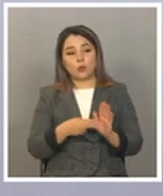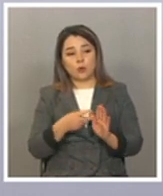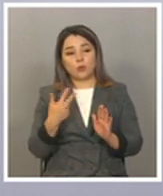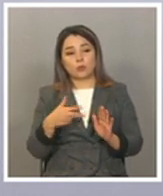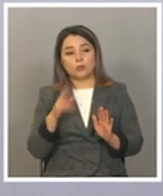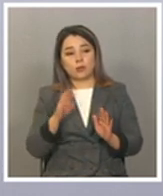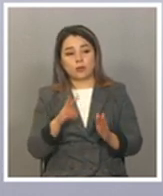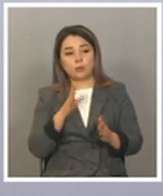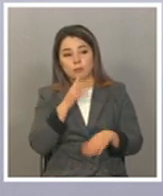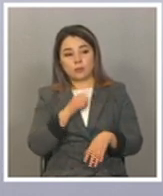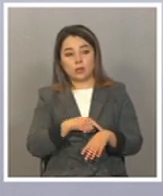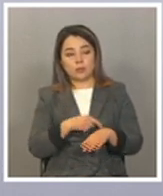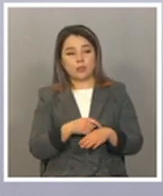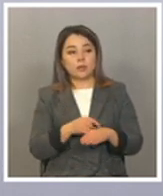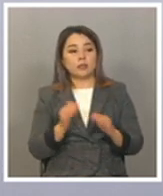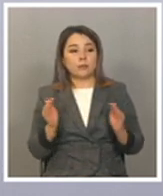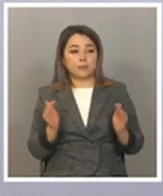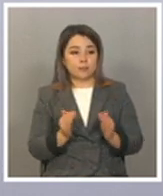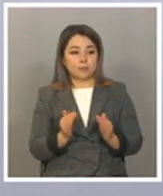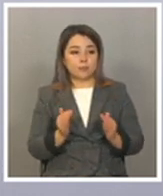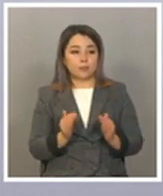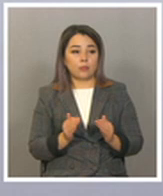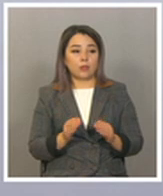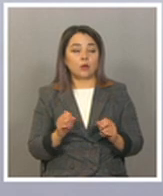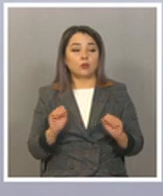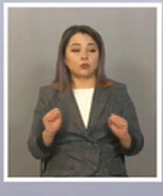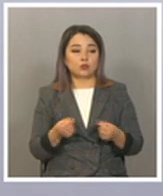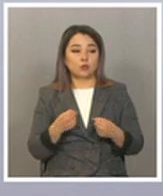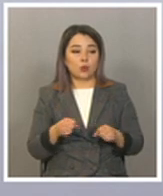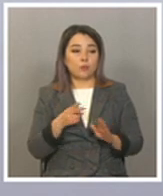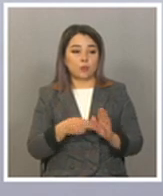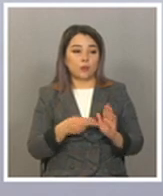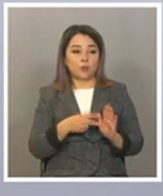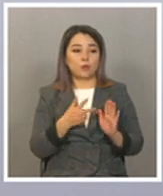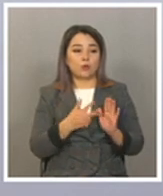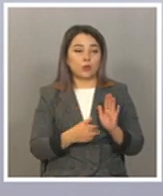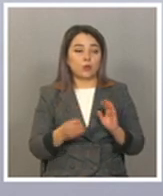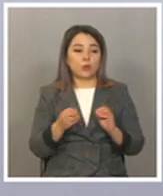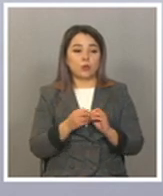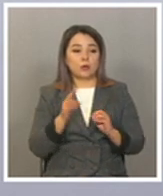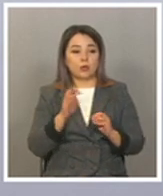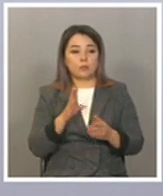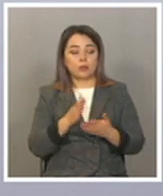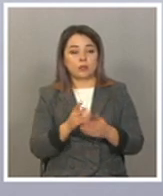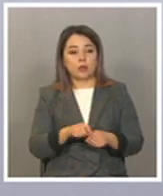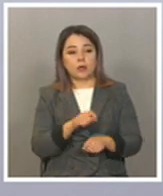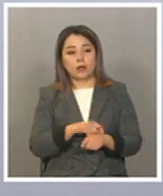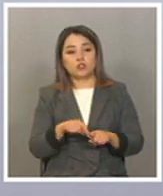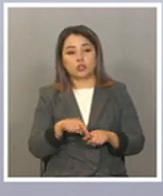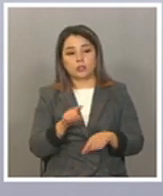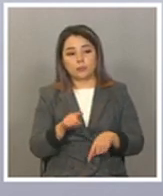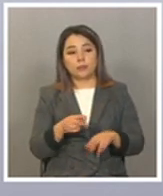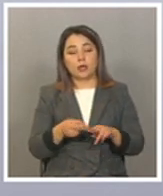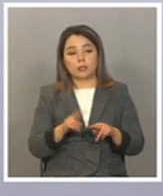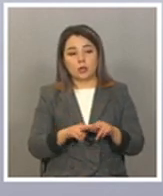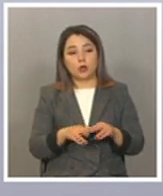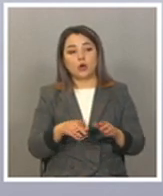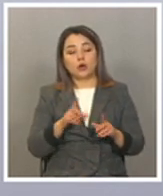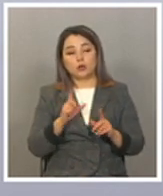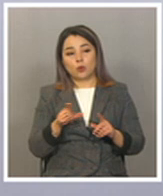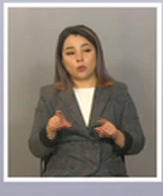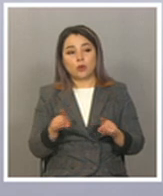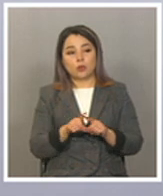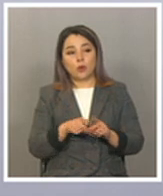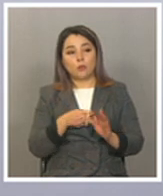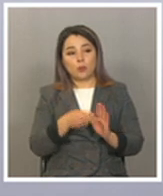километр сағатқа кем. Жүрдек пойыз 810 километр қашықтықты жолаушылар пойызына